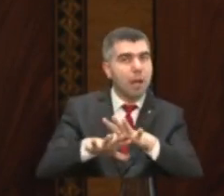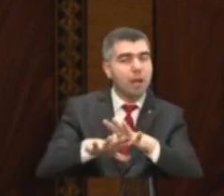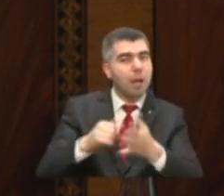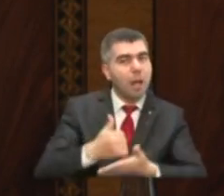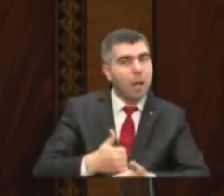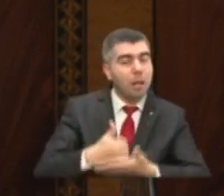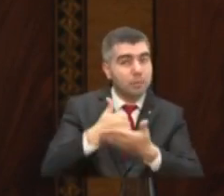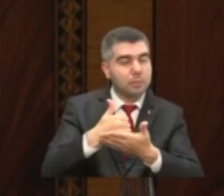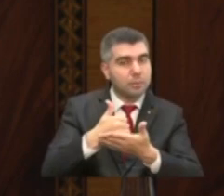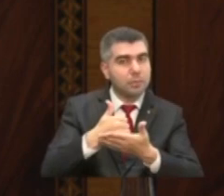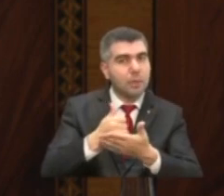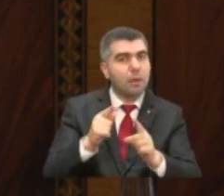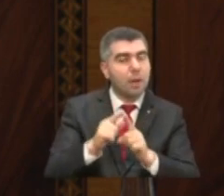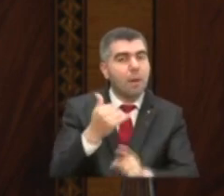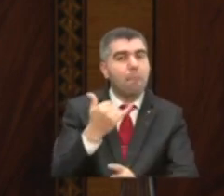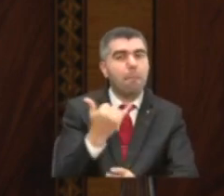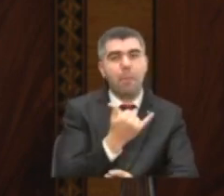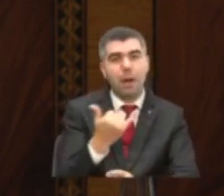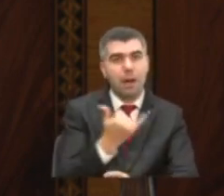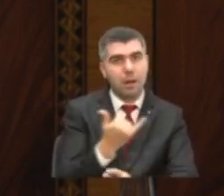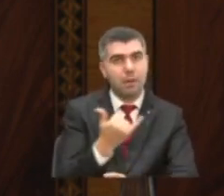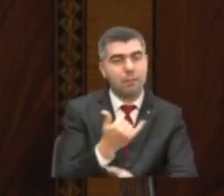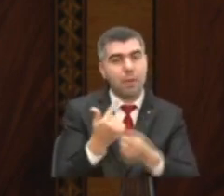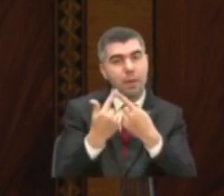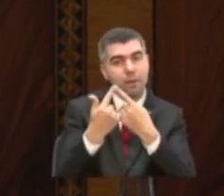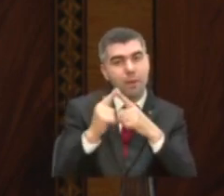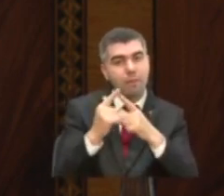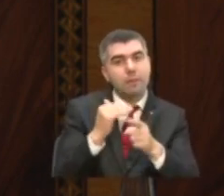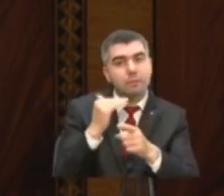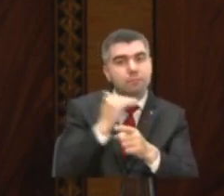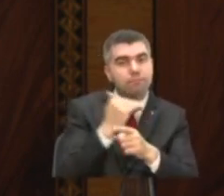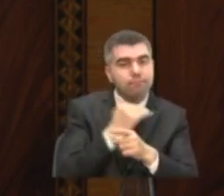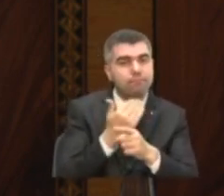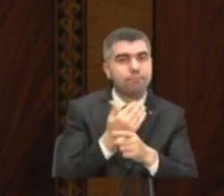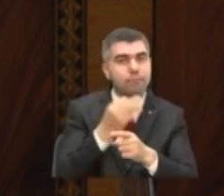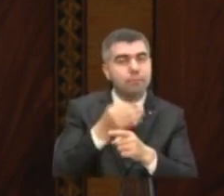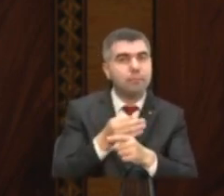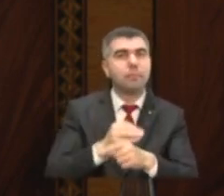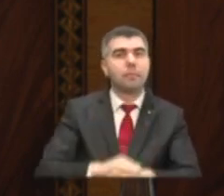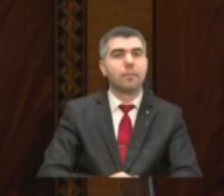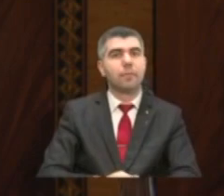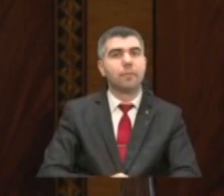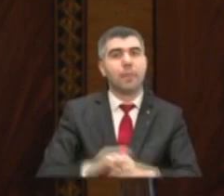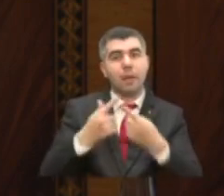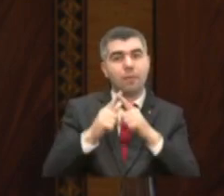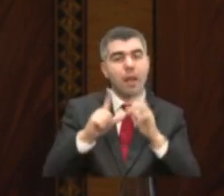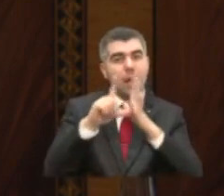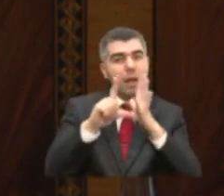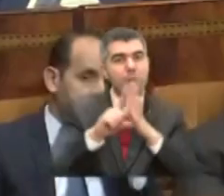يكتسي أهمية واستعجالية كبيرة بالنظر للسياق العام الذي يحضر فيه مشروع